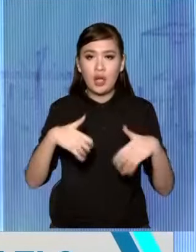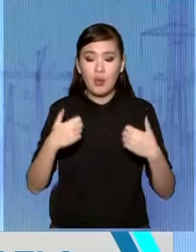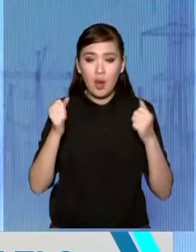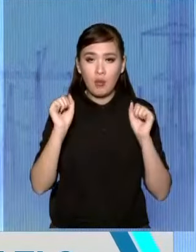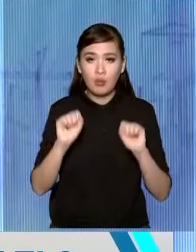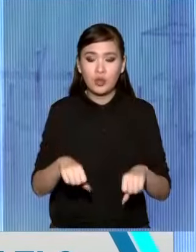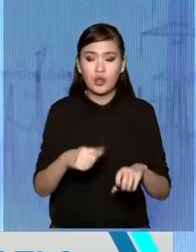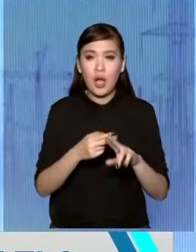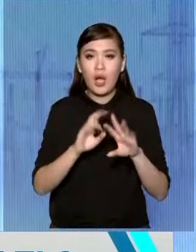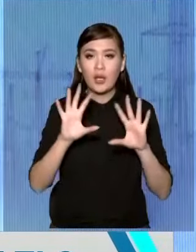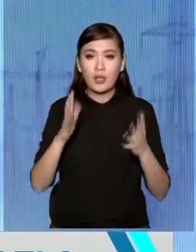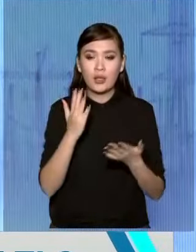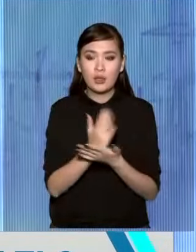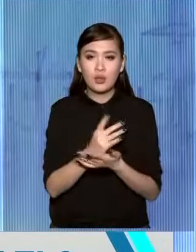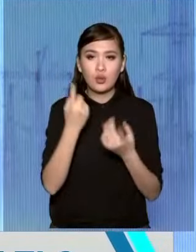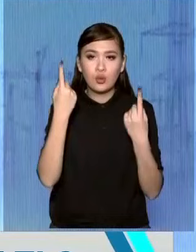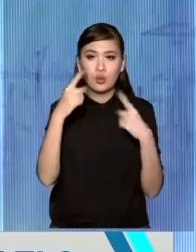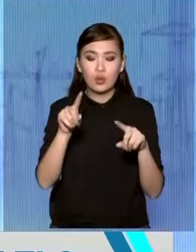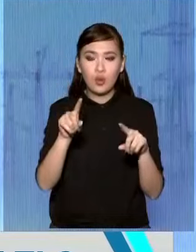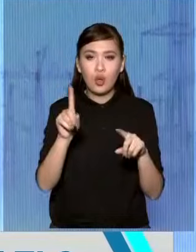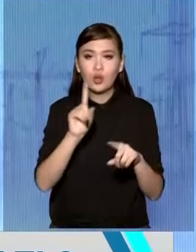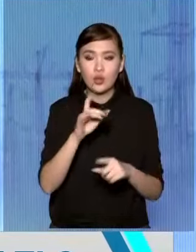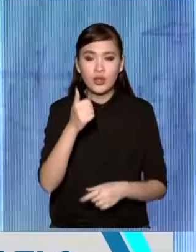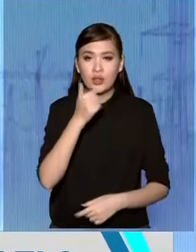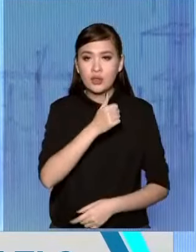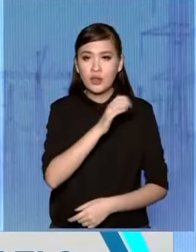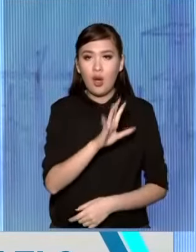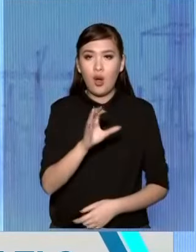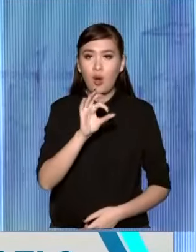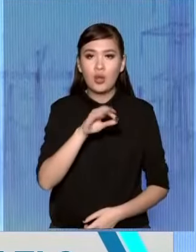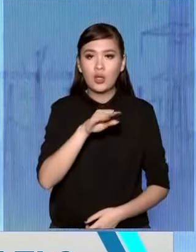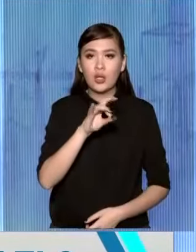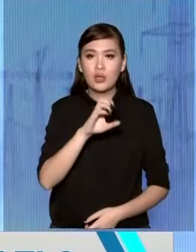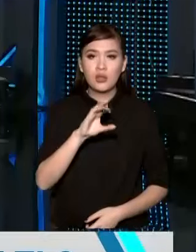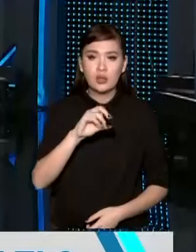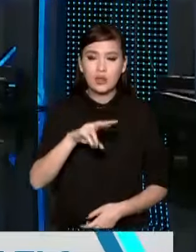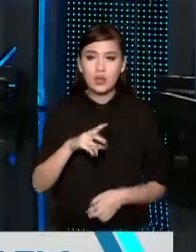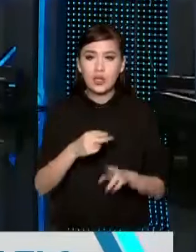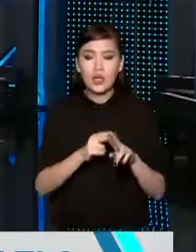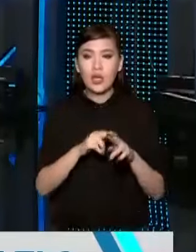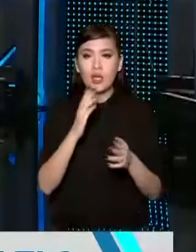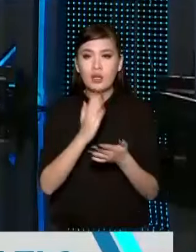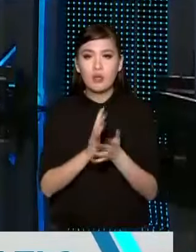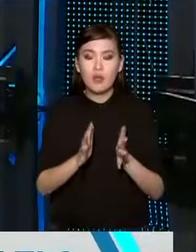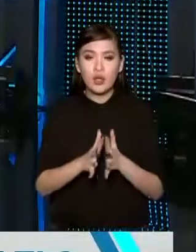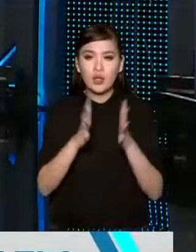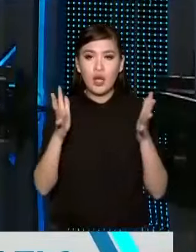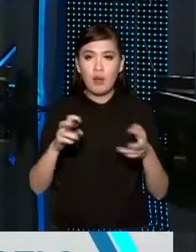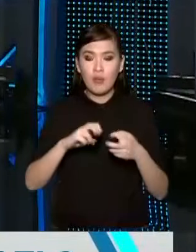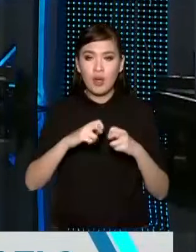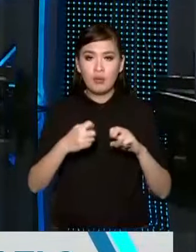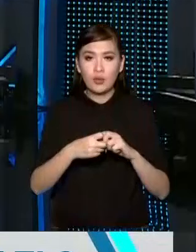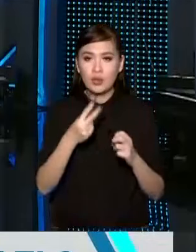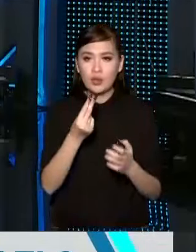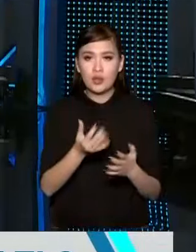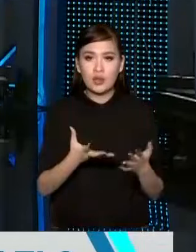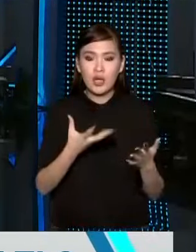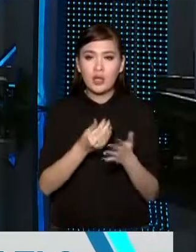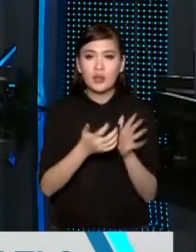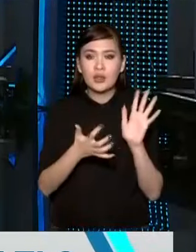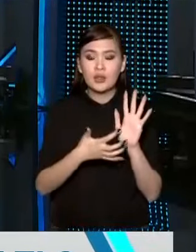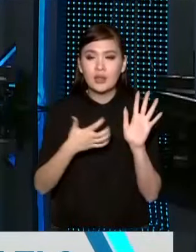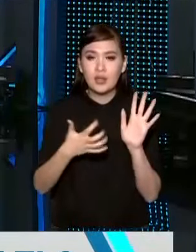есть и другие случаи. Сегодня не секрет, что в отрасли есть очень большая проблема, это недофинансирование.